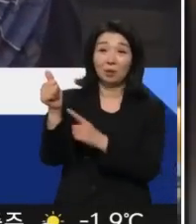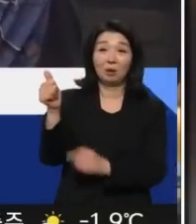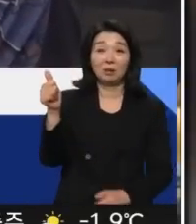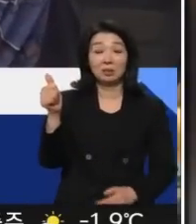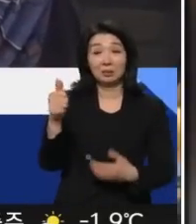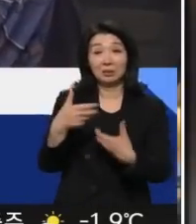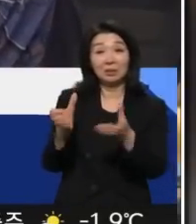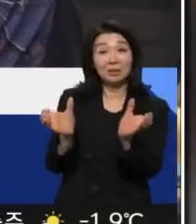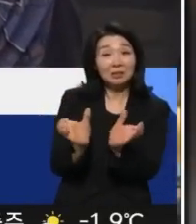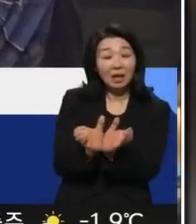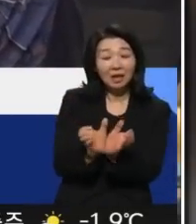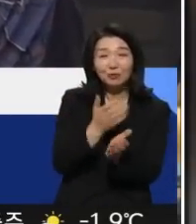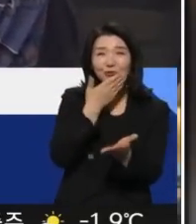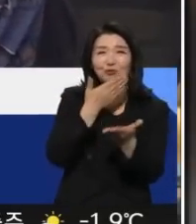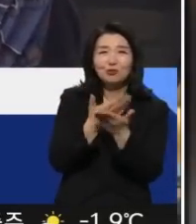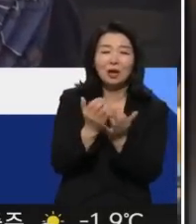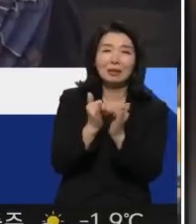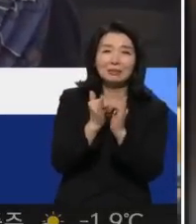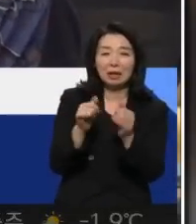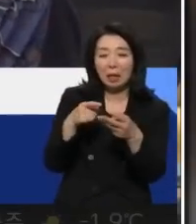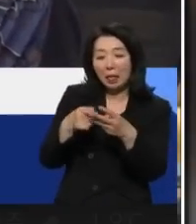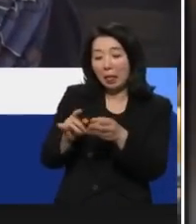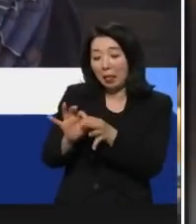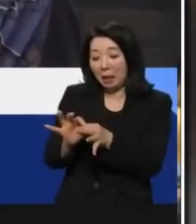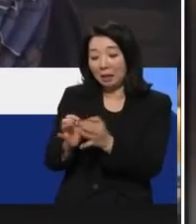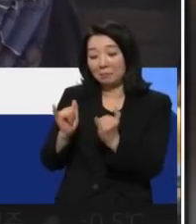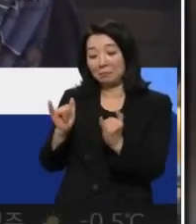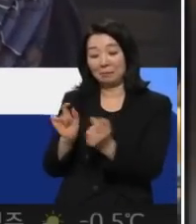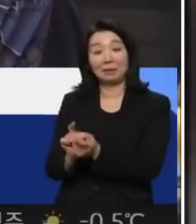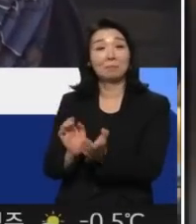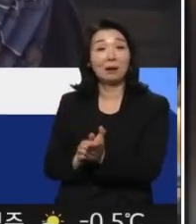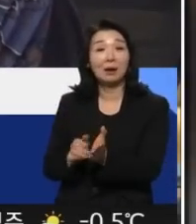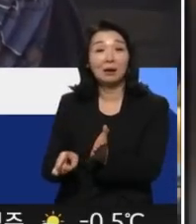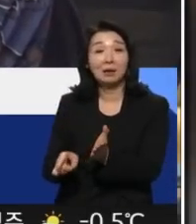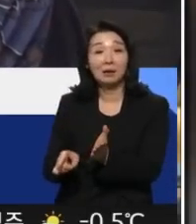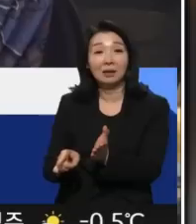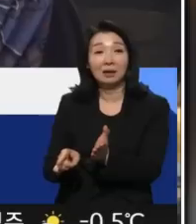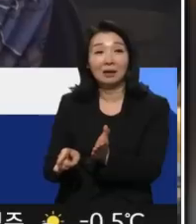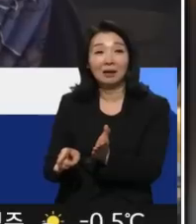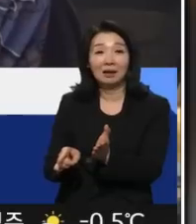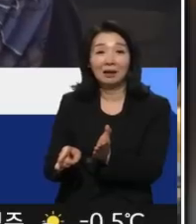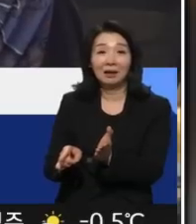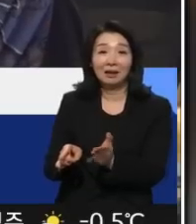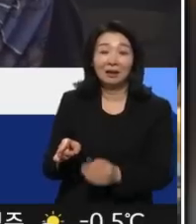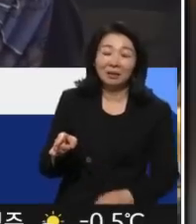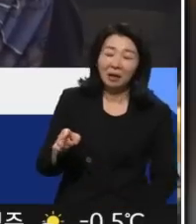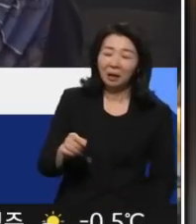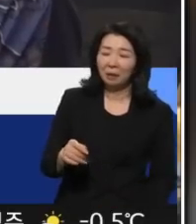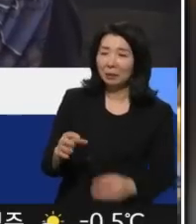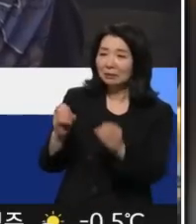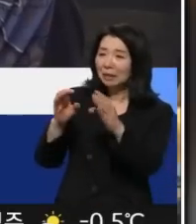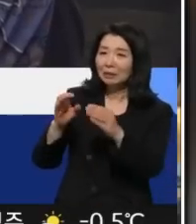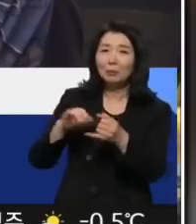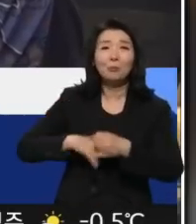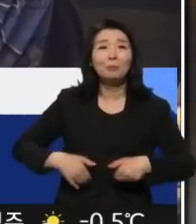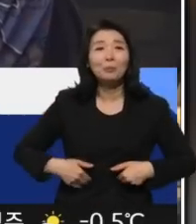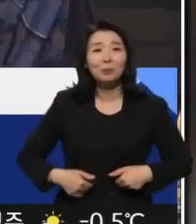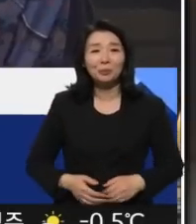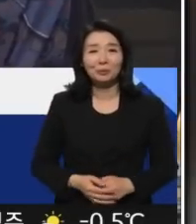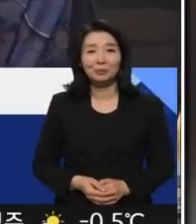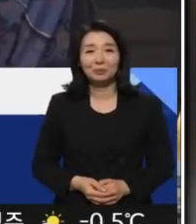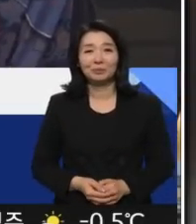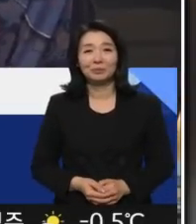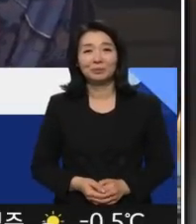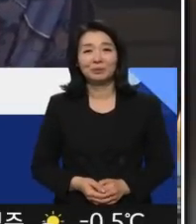당에서 이제 중진 의원들 핵관이라고 불리는 사람들이 만났는데 예. 그 이야기 안 하면은 아. 그게 이상한 거 아닙니까?